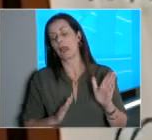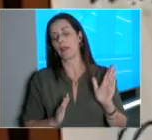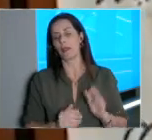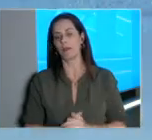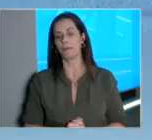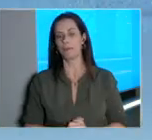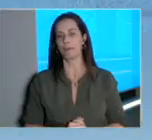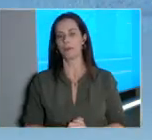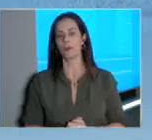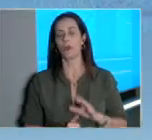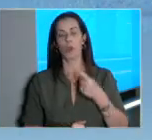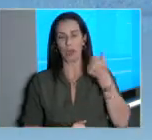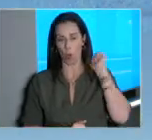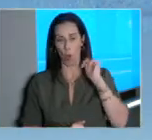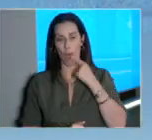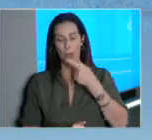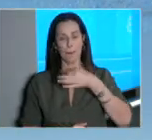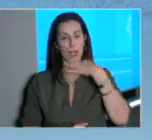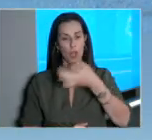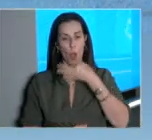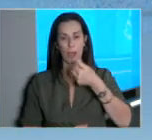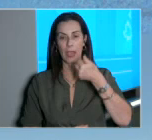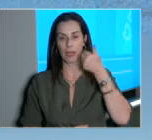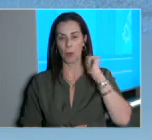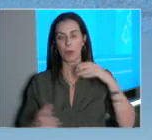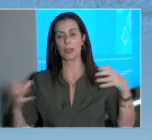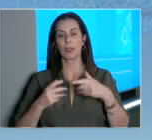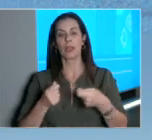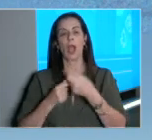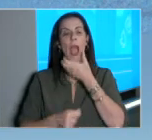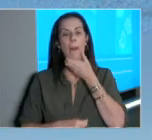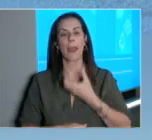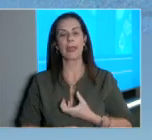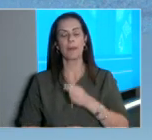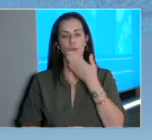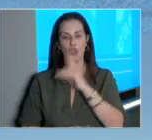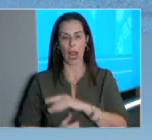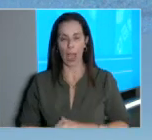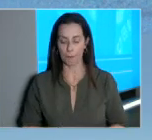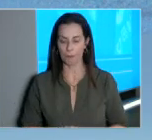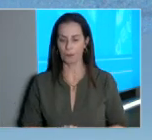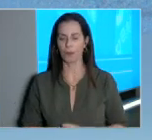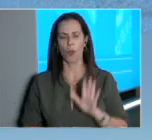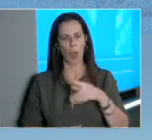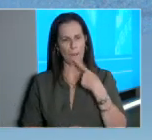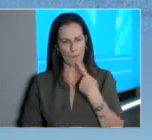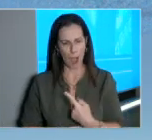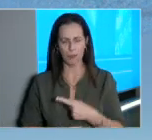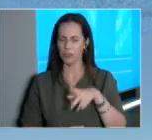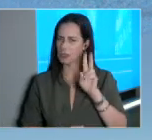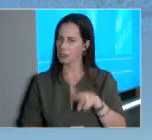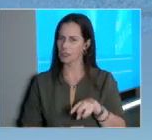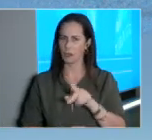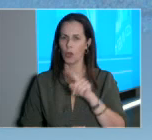כלשונו. את הדברים אמר סמוטריץ' בנאום שנשא אמש בכינוס של ארגון רבני בית הלל בירושלים. עוד הוסיף סמוטריץ' כי יש